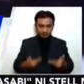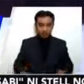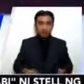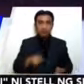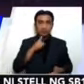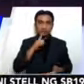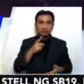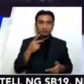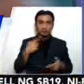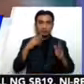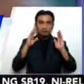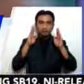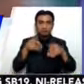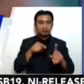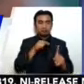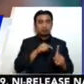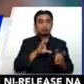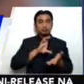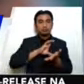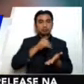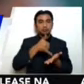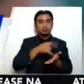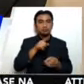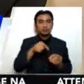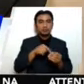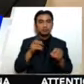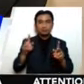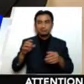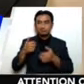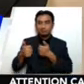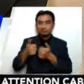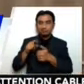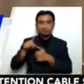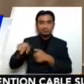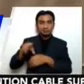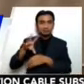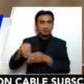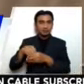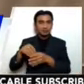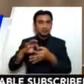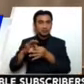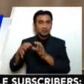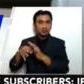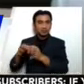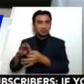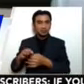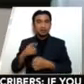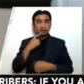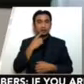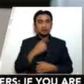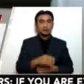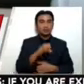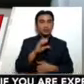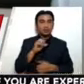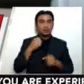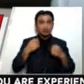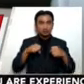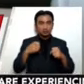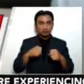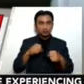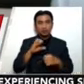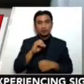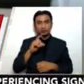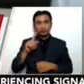training ni Carlos yulo para sa Paris Olympics ayon sa kanyang sports occupational therapist I believe that